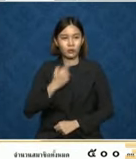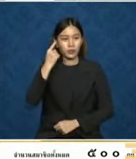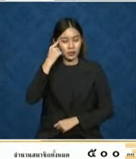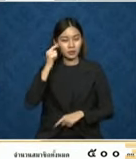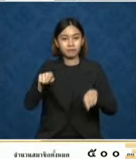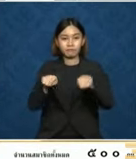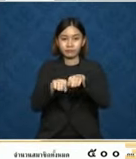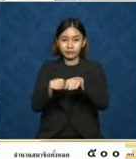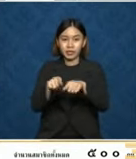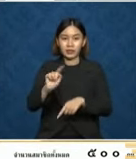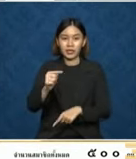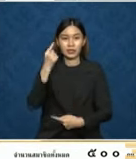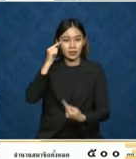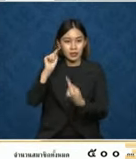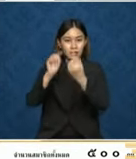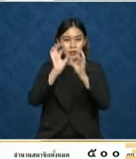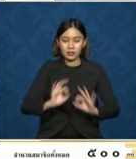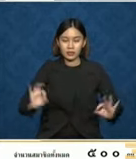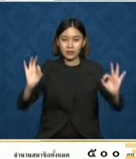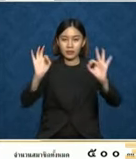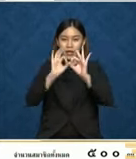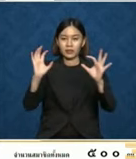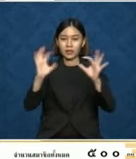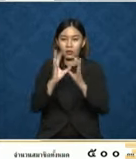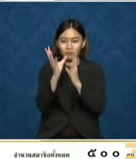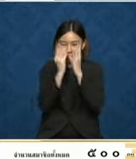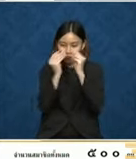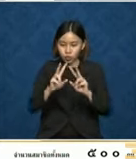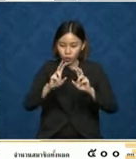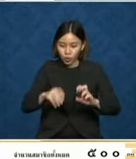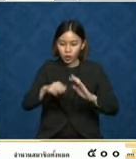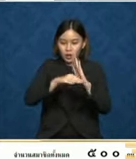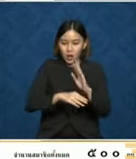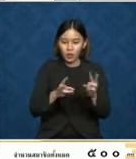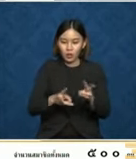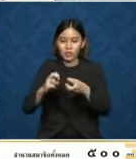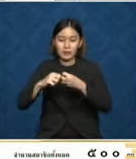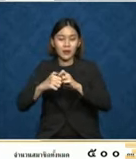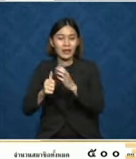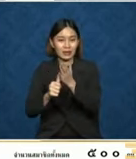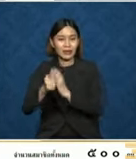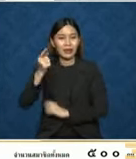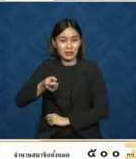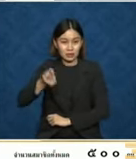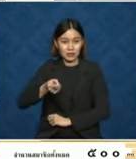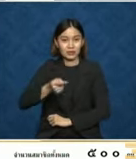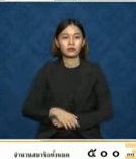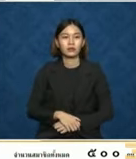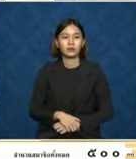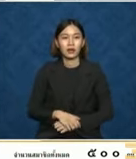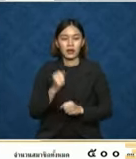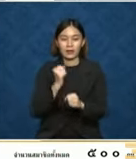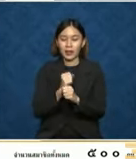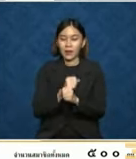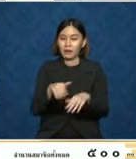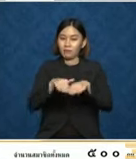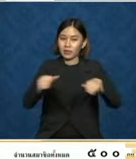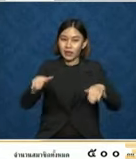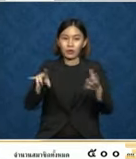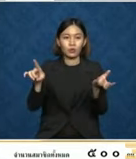วยที่เราจะต้องให้ความสำคัญกับเรื่องของการศึกษาหาแนวทางการแก้ไขปัญหาของเรื่องนี้อย่างจริงจังและทำให้มันมีประสิทธิภ